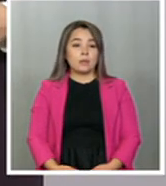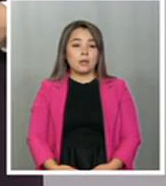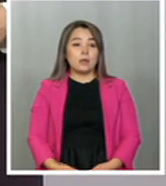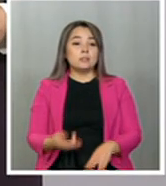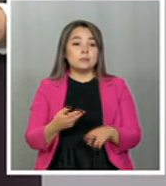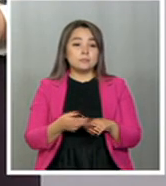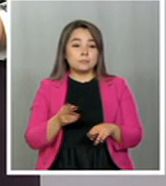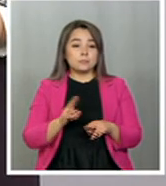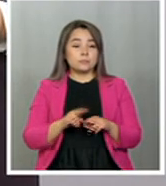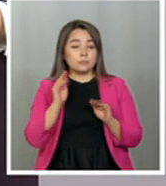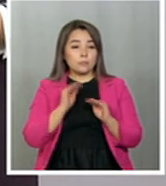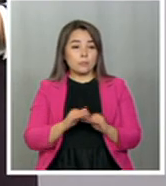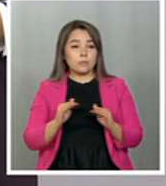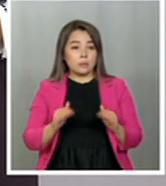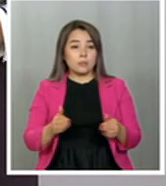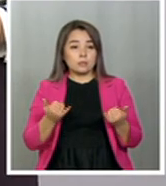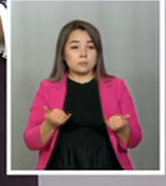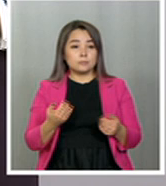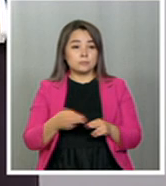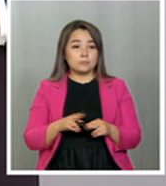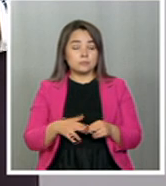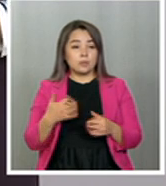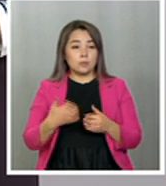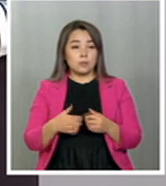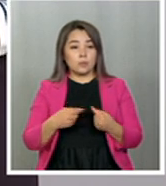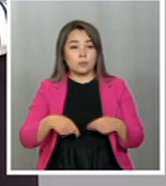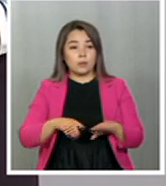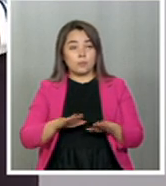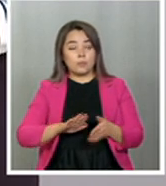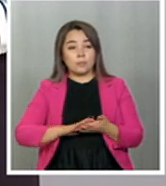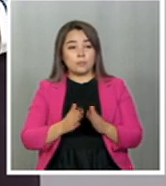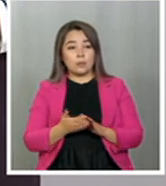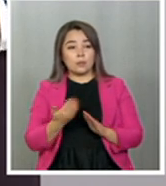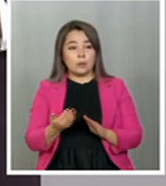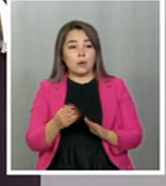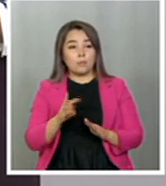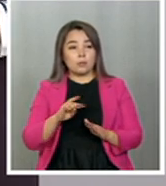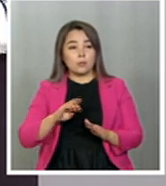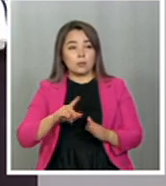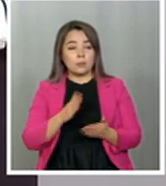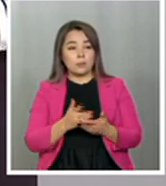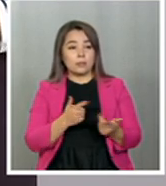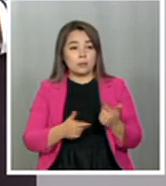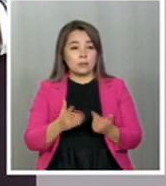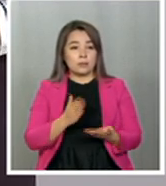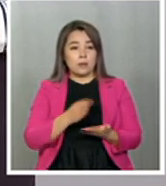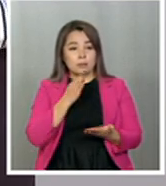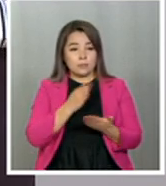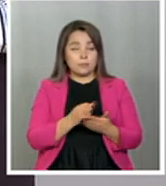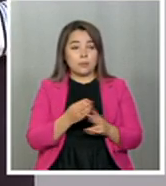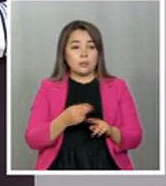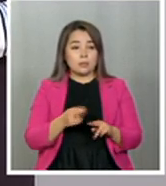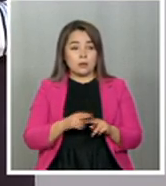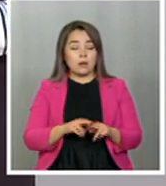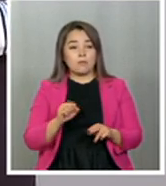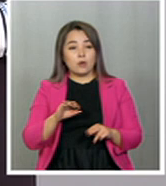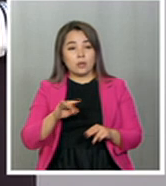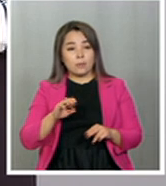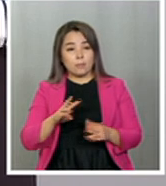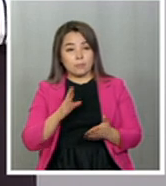Оқушылар, міне біз орта көлемді монолог дайындадық. Монологты дайындау барысында